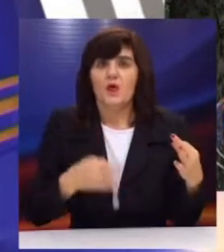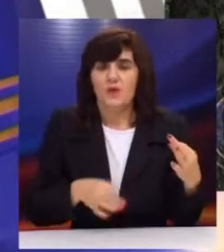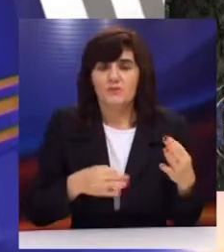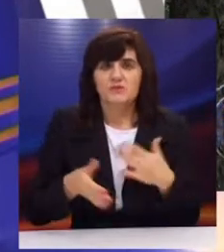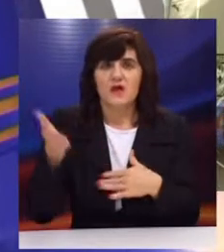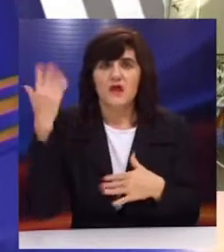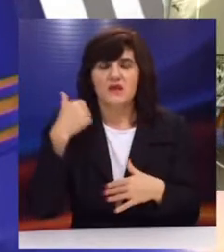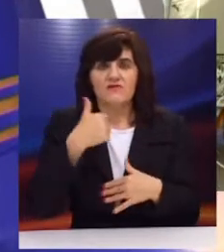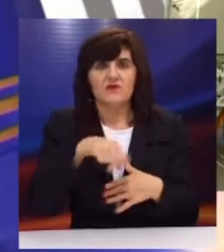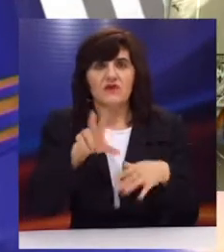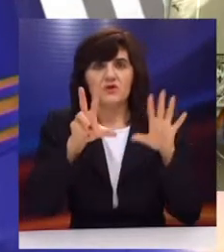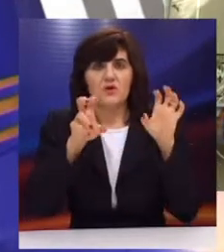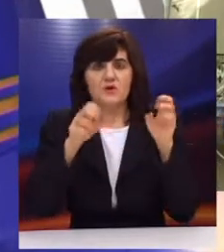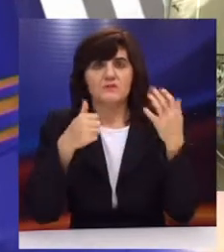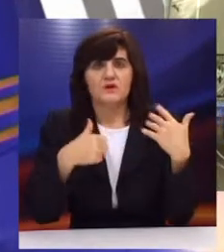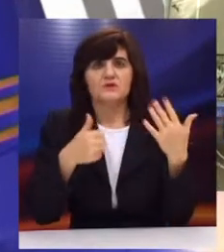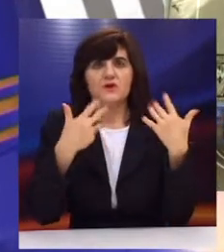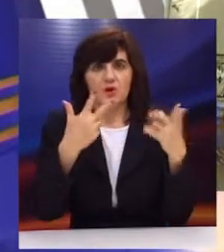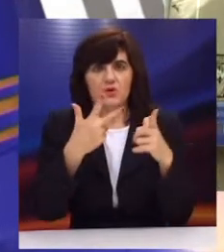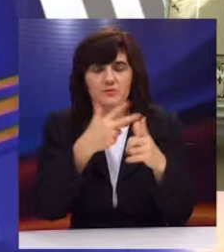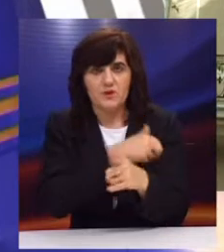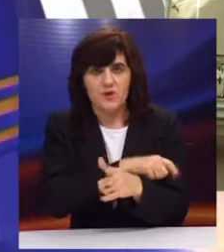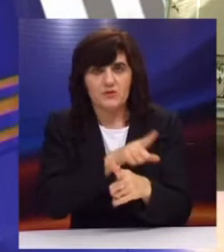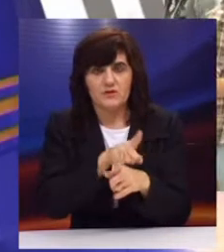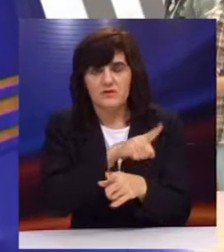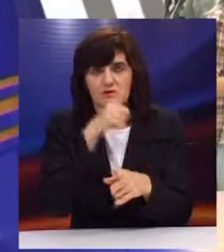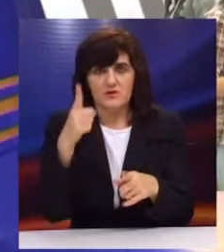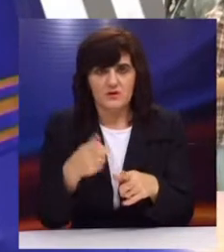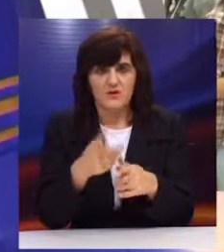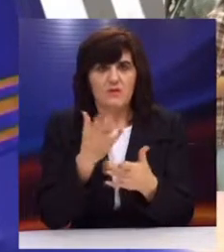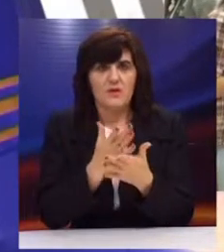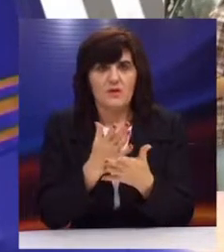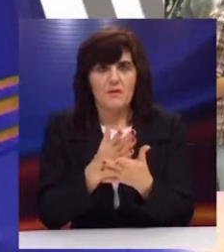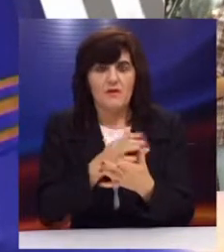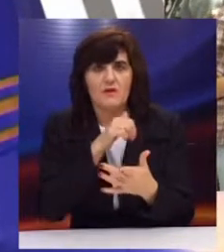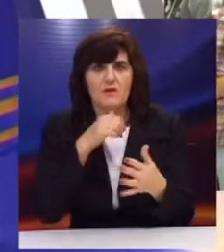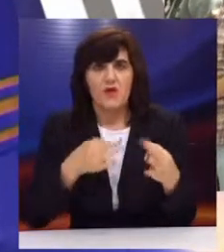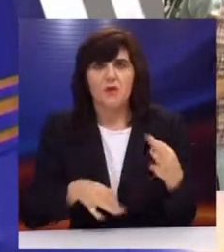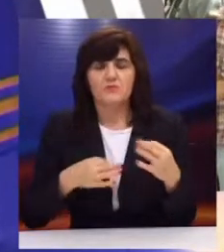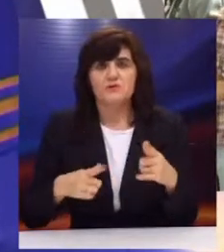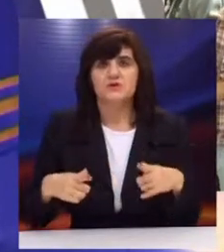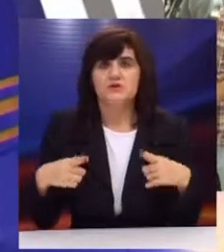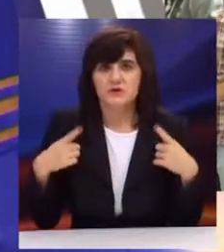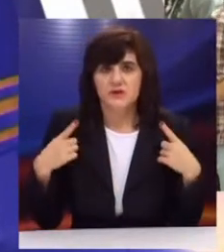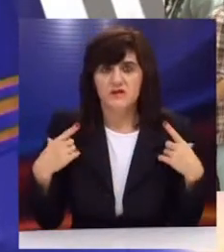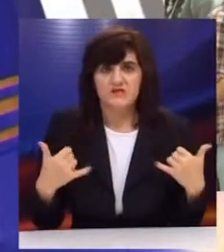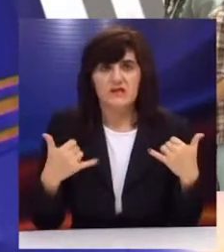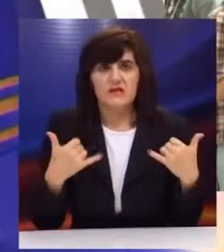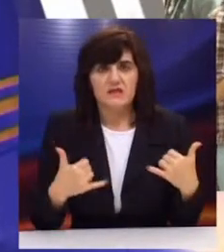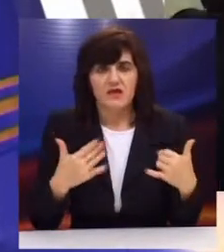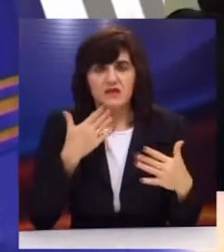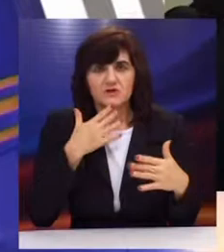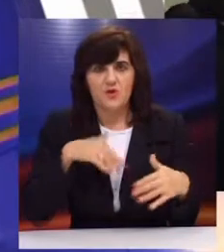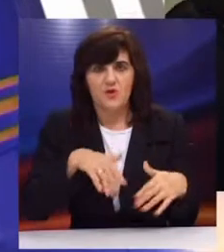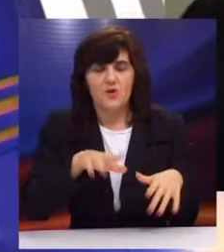davne 1868. godine. Od tog datuma u Subotici je pokrenut intenzivni muzički život. Danas ovu školu pohađa